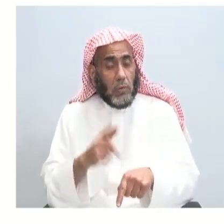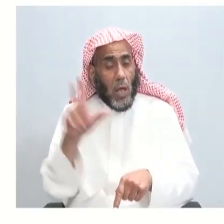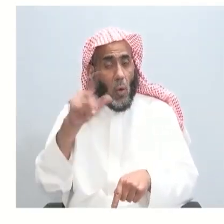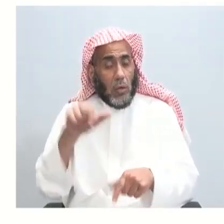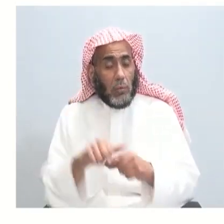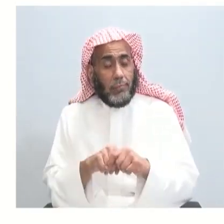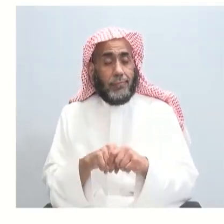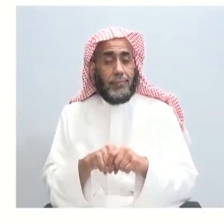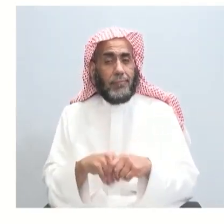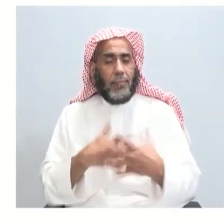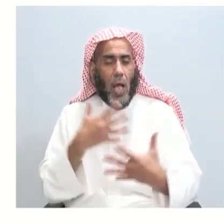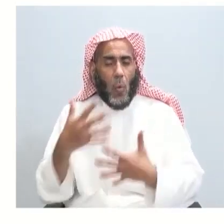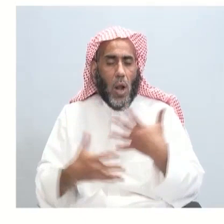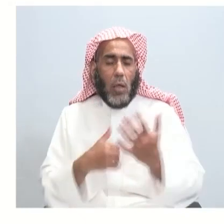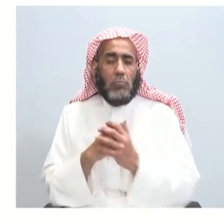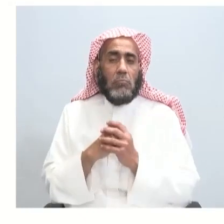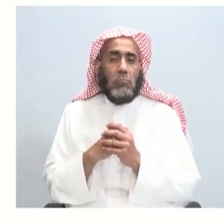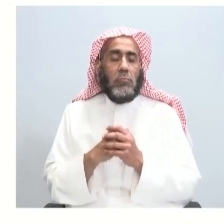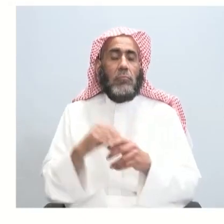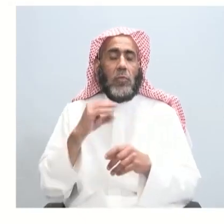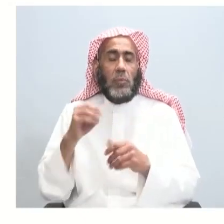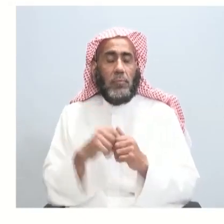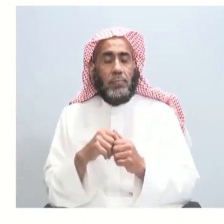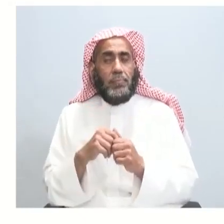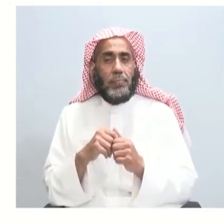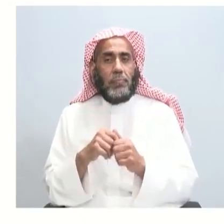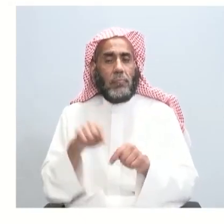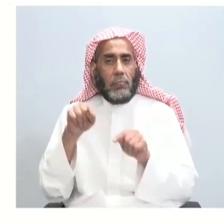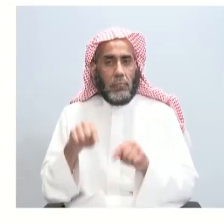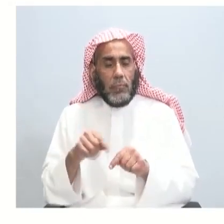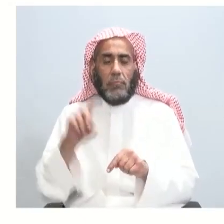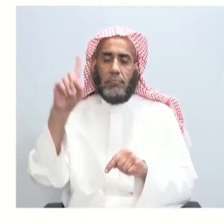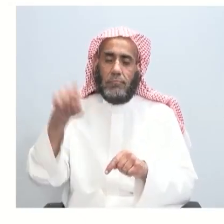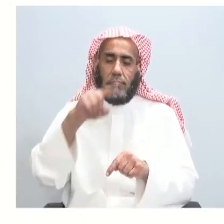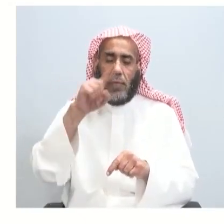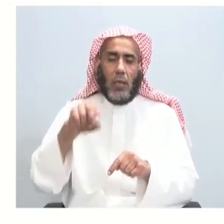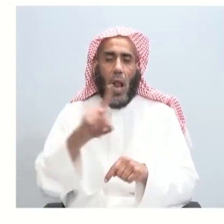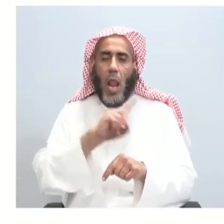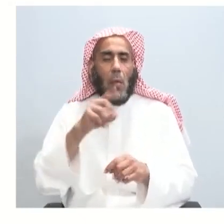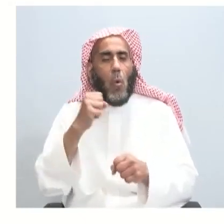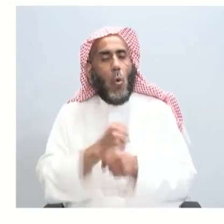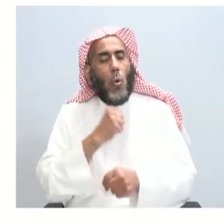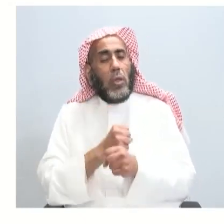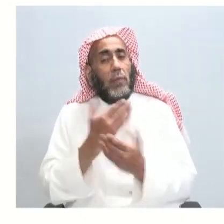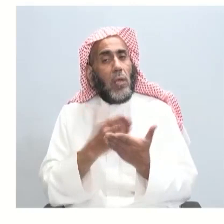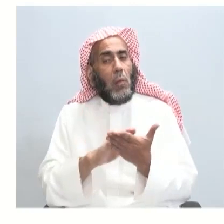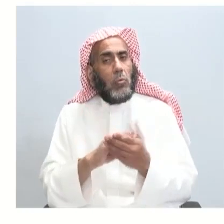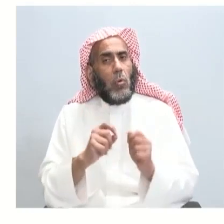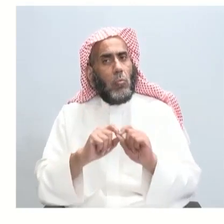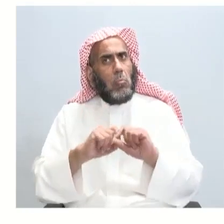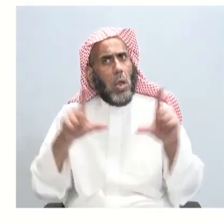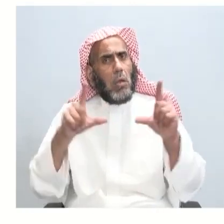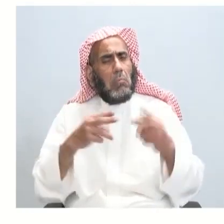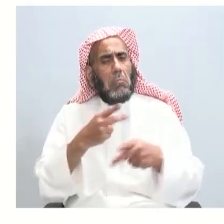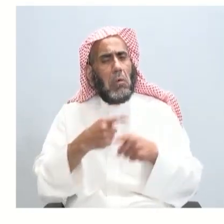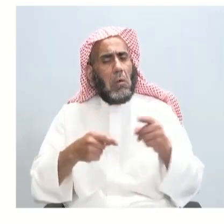م خاطئ جميل هنا خاطئ ليس من فه المعجم ان يبين اعراب